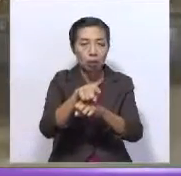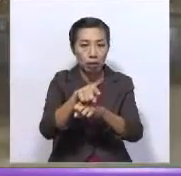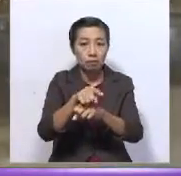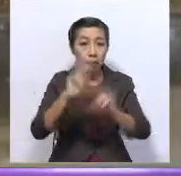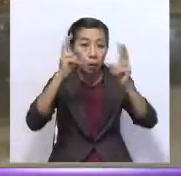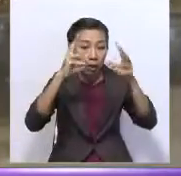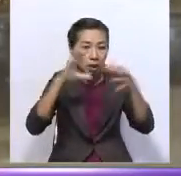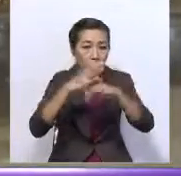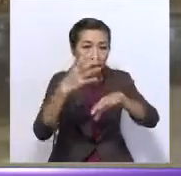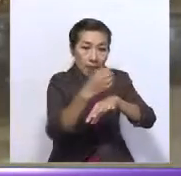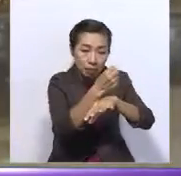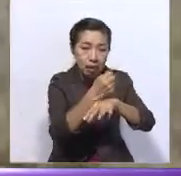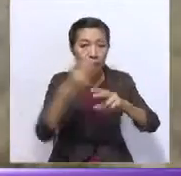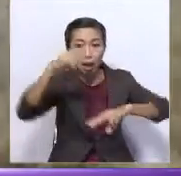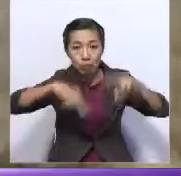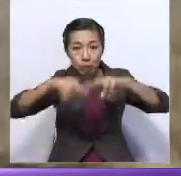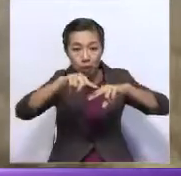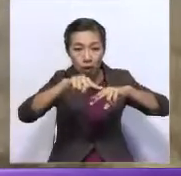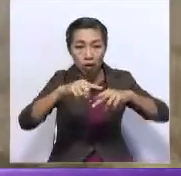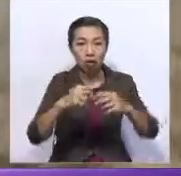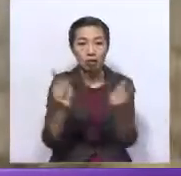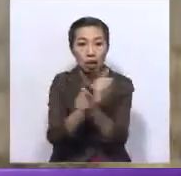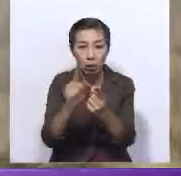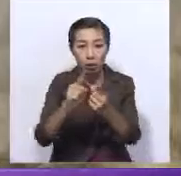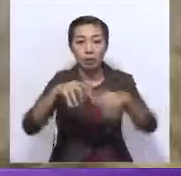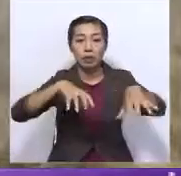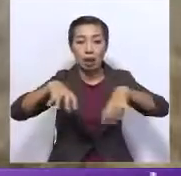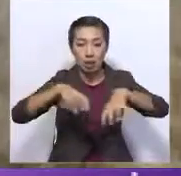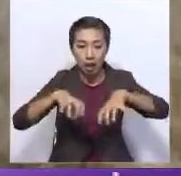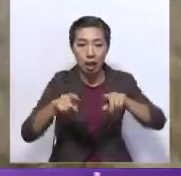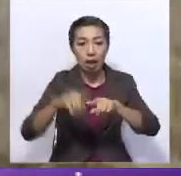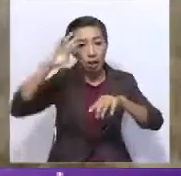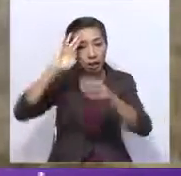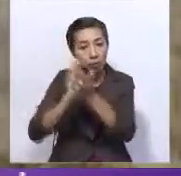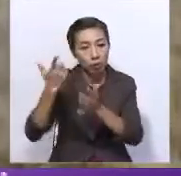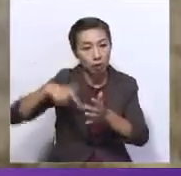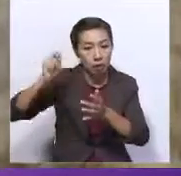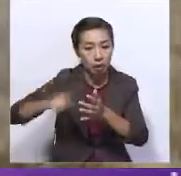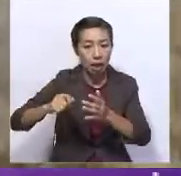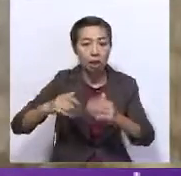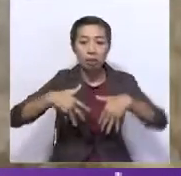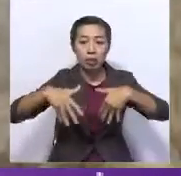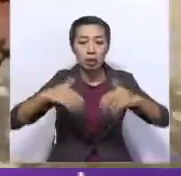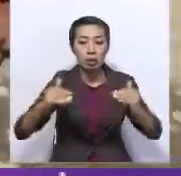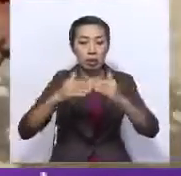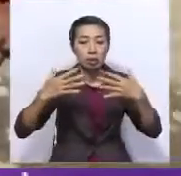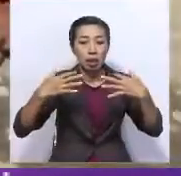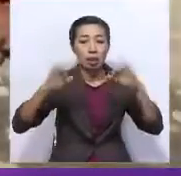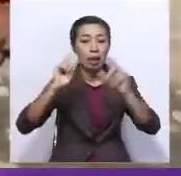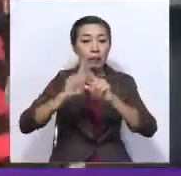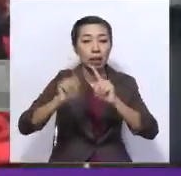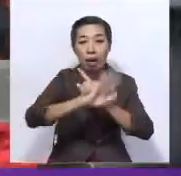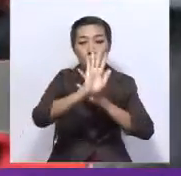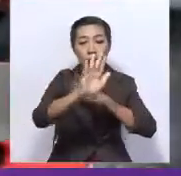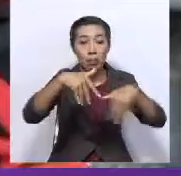ก็เช่นเรื่องการเมืองนะคะการปกครองสังคมการบริหารกระบวนการยุติธรรมรวมทั้งสิทธิเสรีภาพในการแสดงความคิด